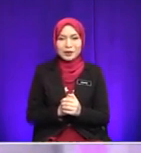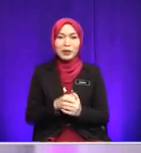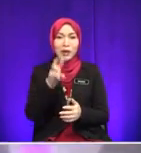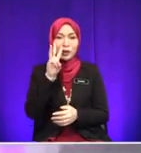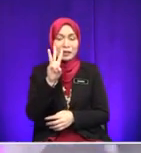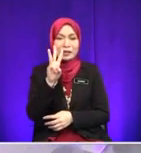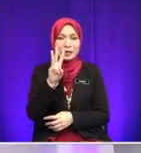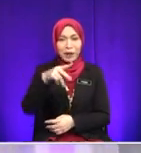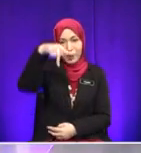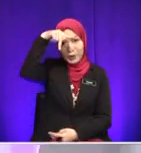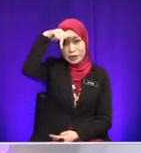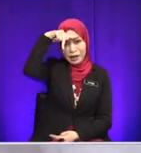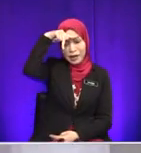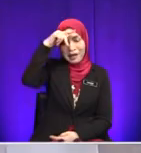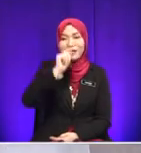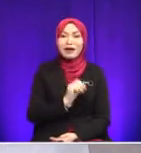Risma Putra,